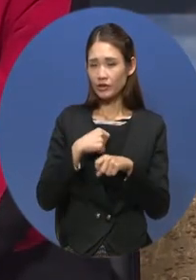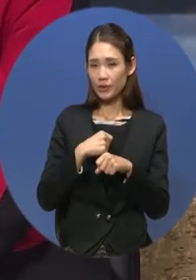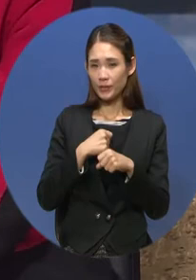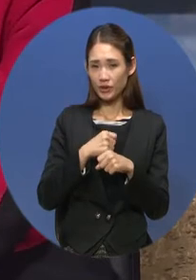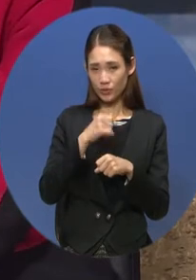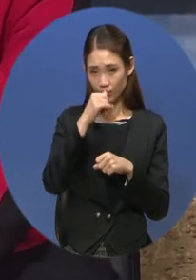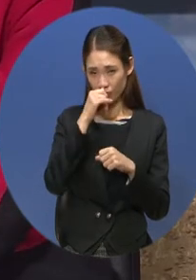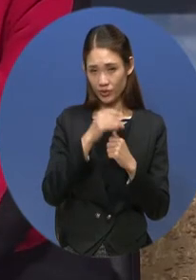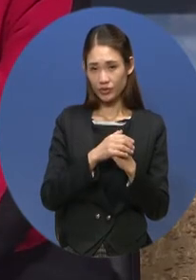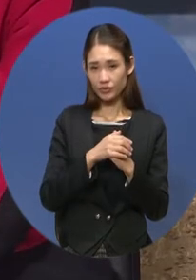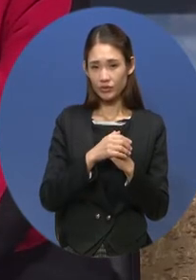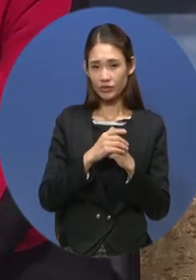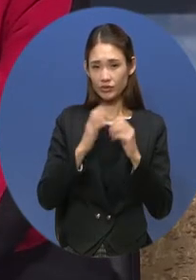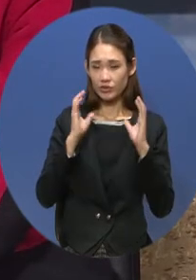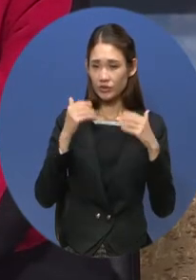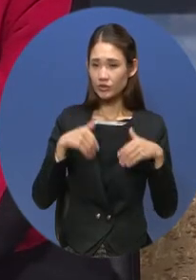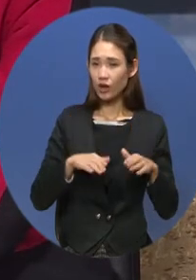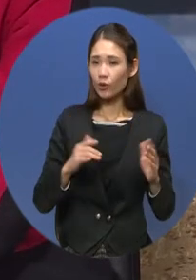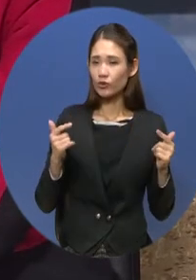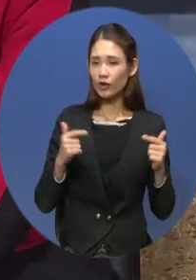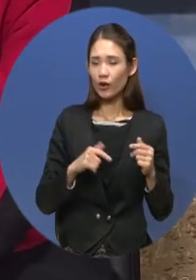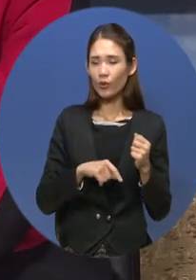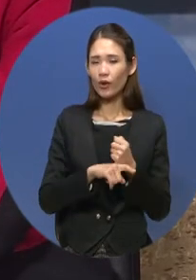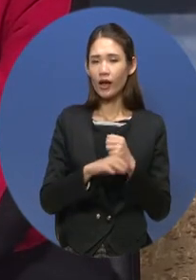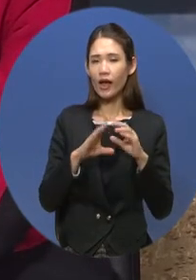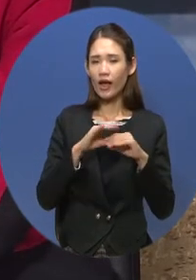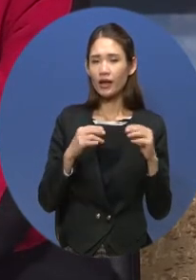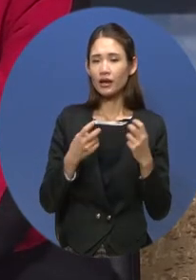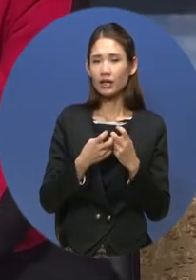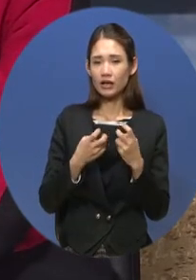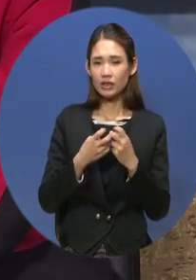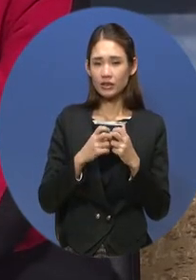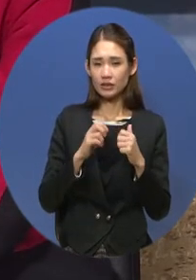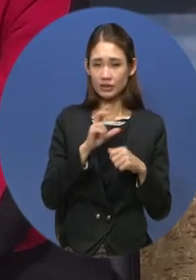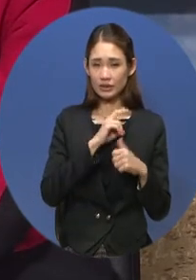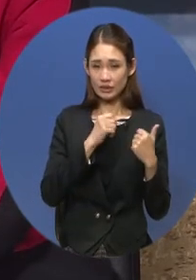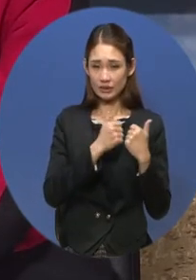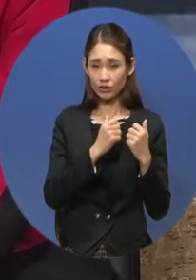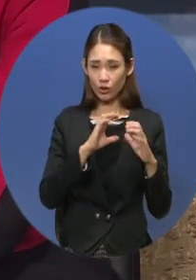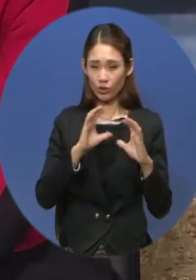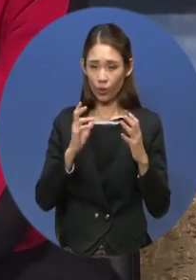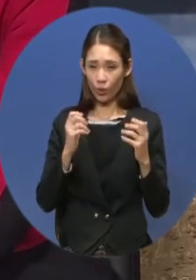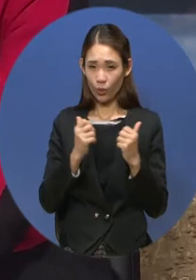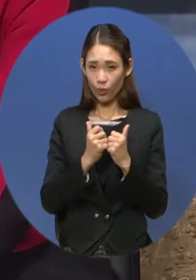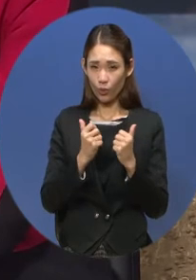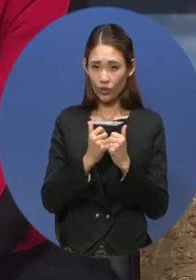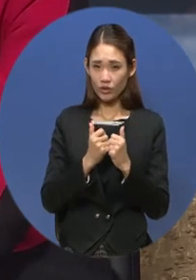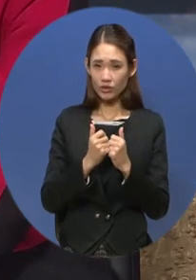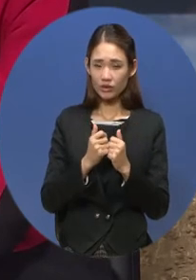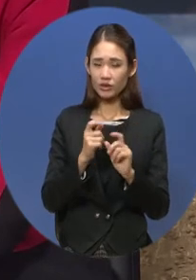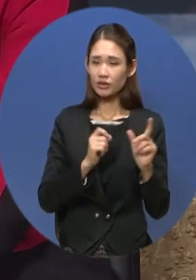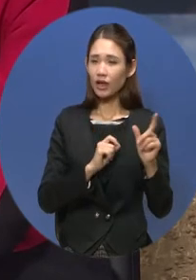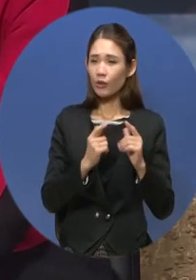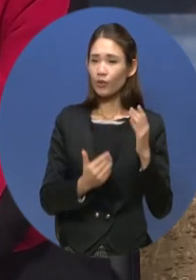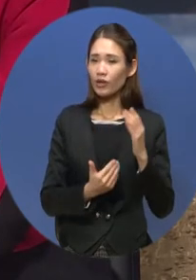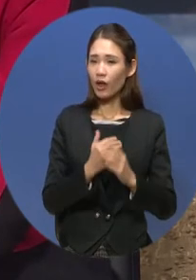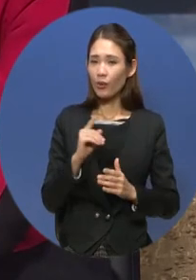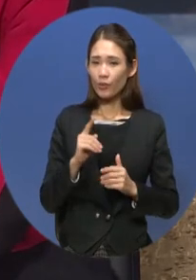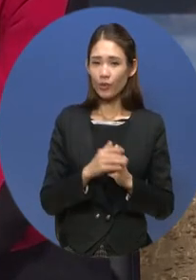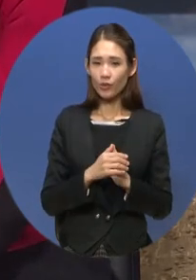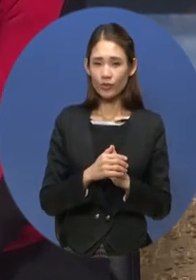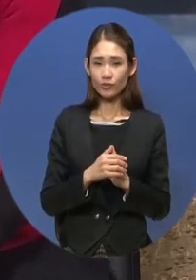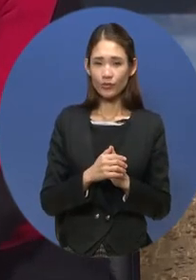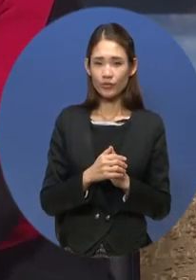계신데 그러면은 이 저출산에 대한 원인과 해결 방안에 대한 의정 토론회에서는 좀 주로 어떤 이야기들이